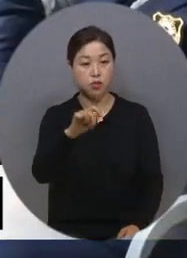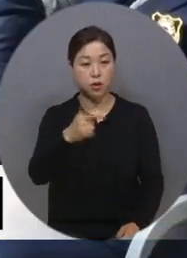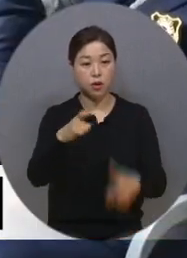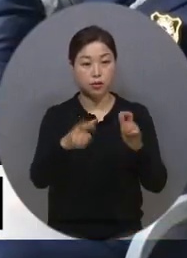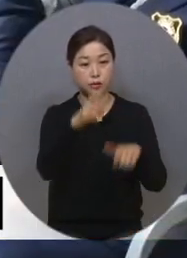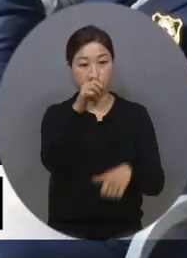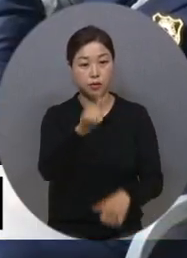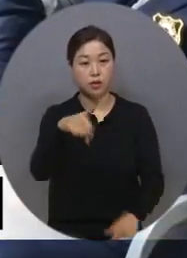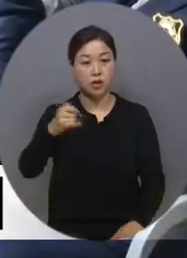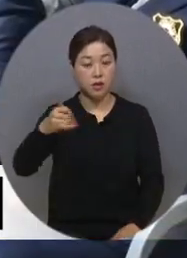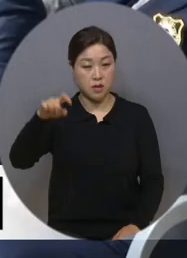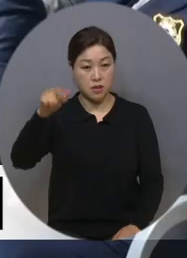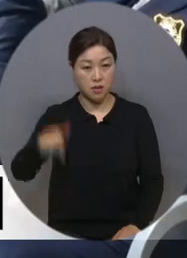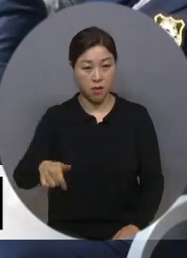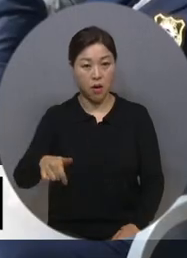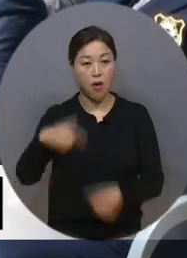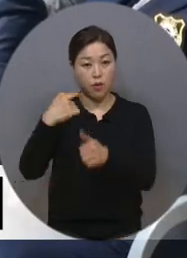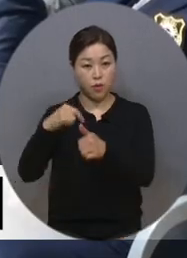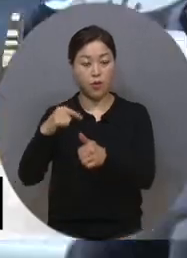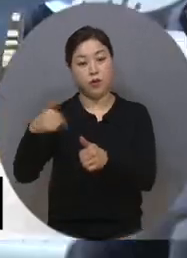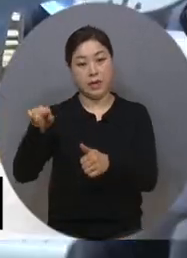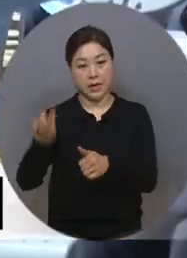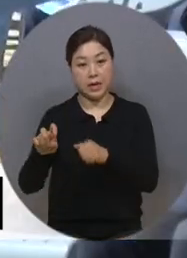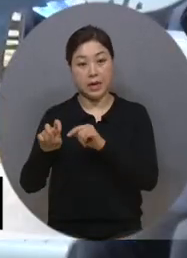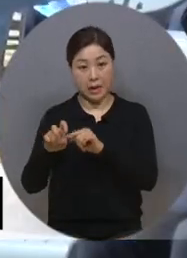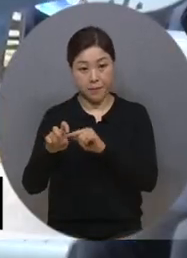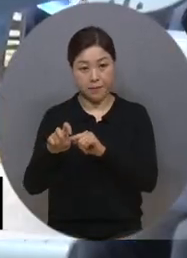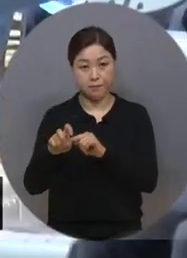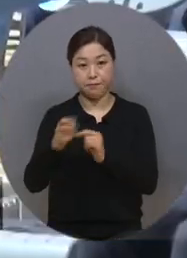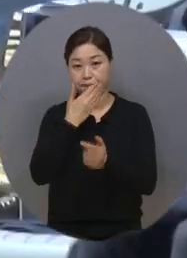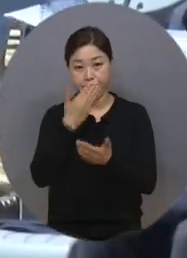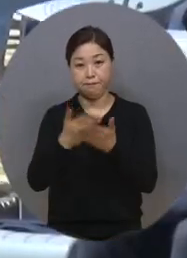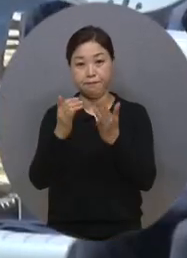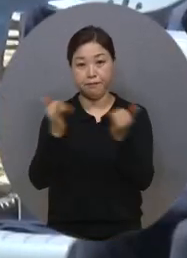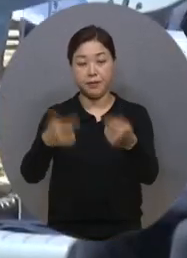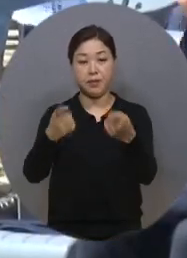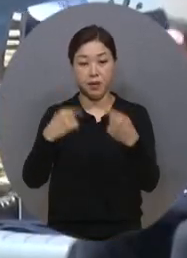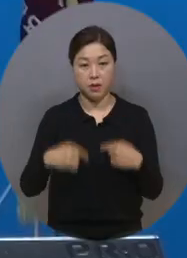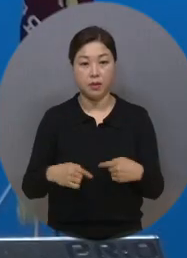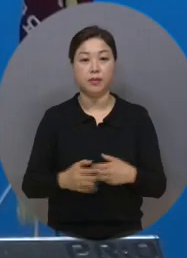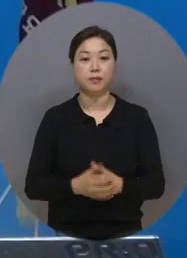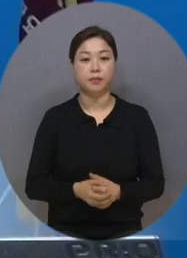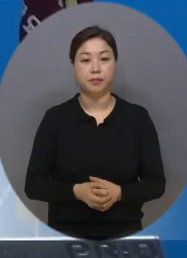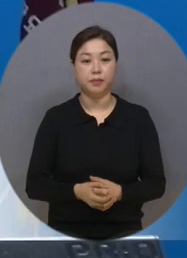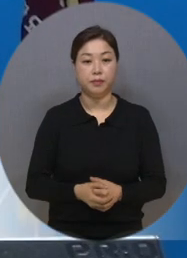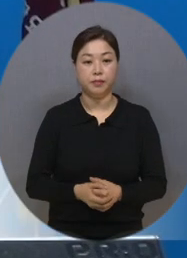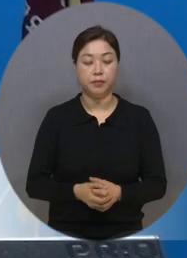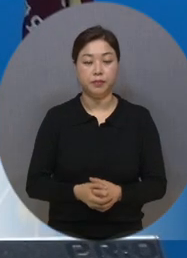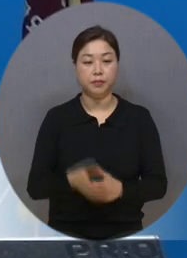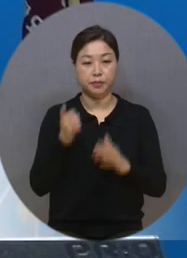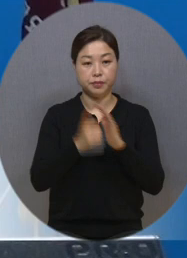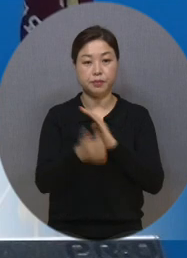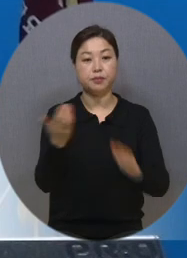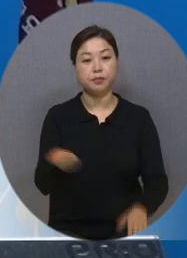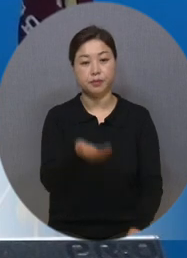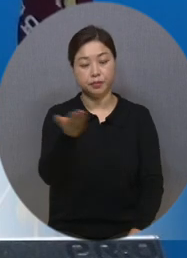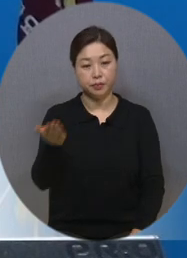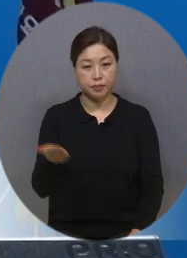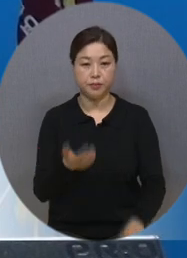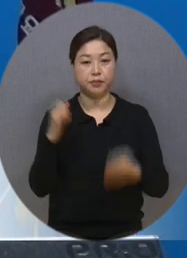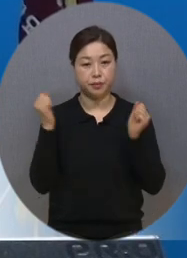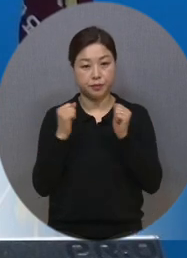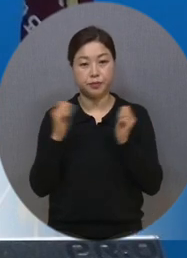전북교육감 등 내외빈 인사들이 참석해 이번 대회의 개막을 축하해 주었습니다. 선수 여러분, 지난 동계